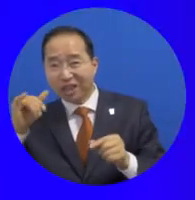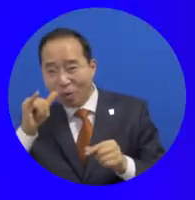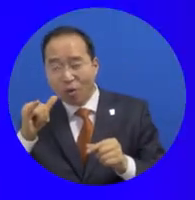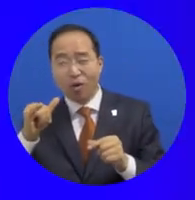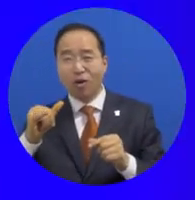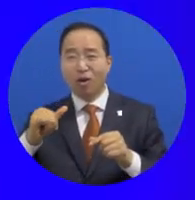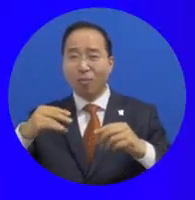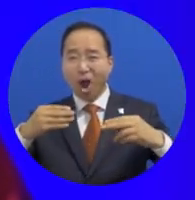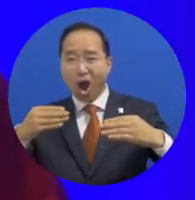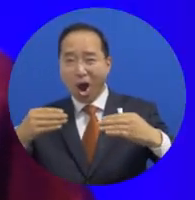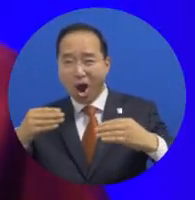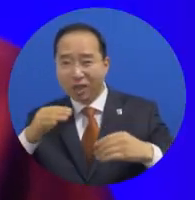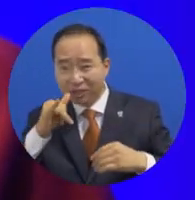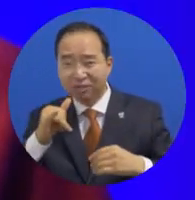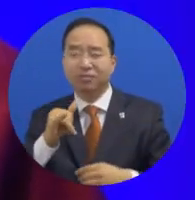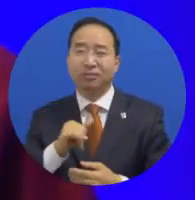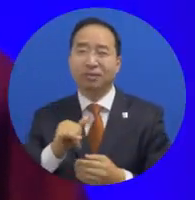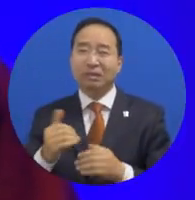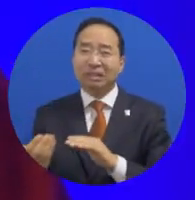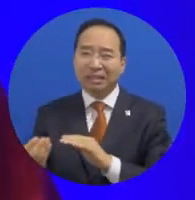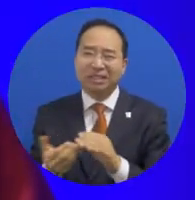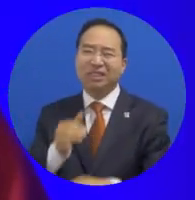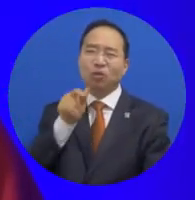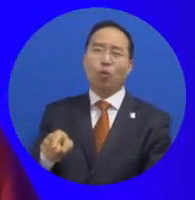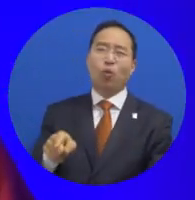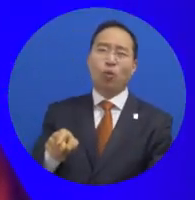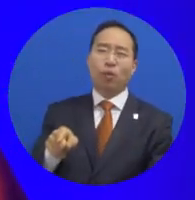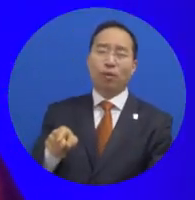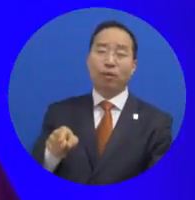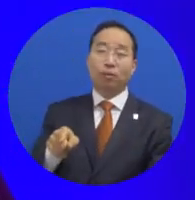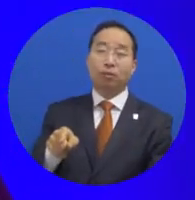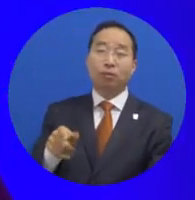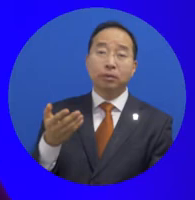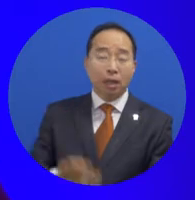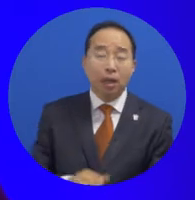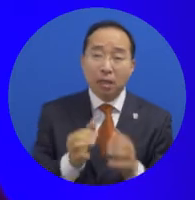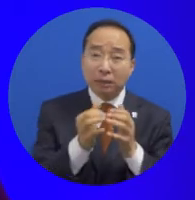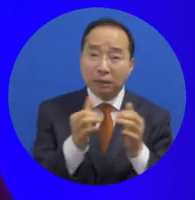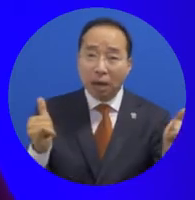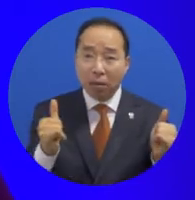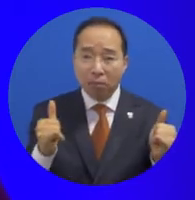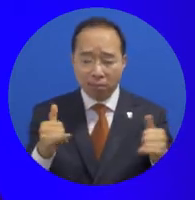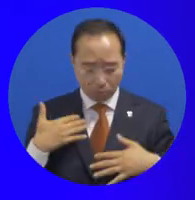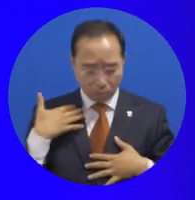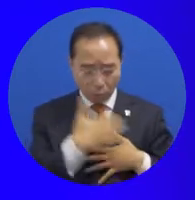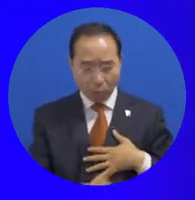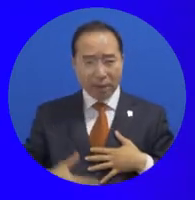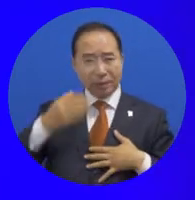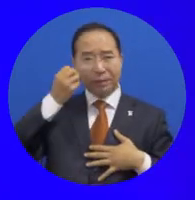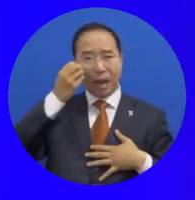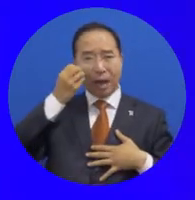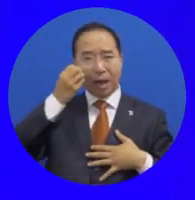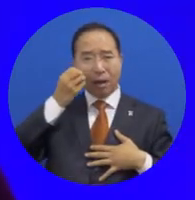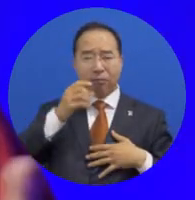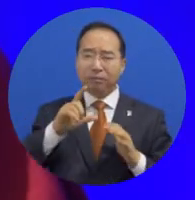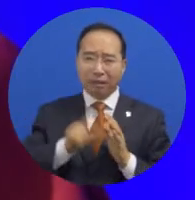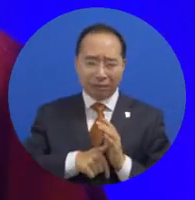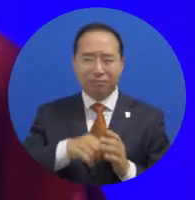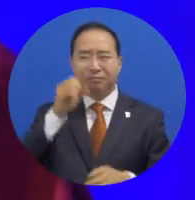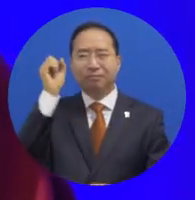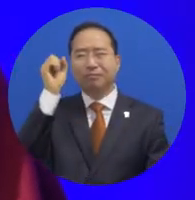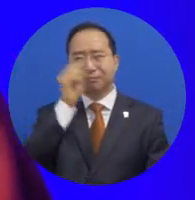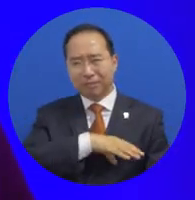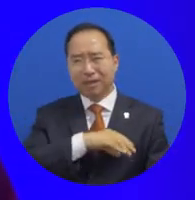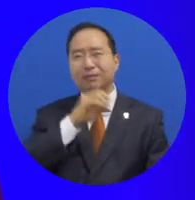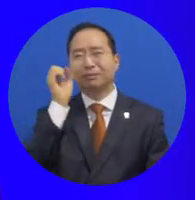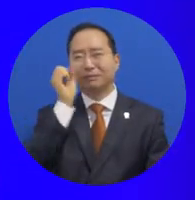그런데 사람들은 어떠냐면요. 그런 위기가 신호를 보내도 대부분은